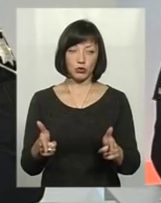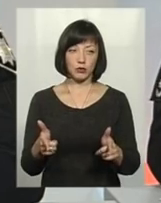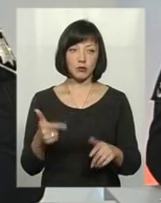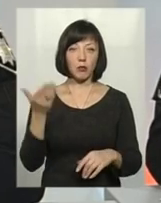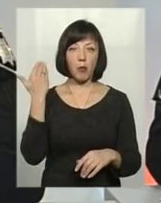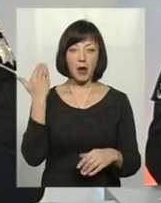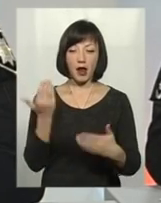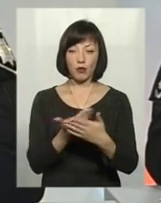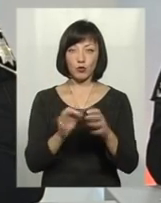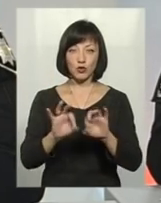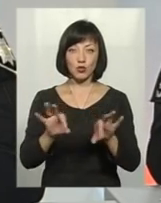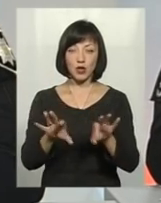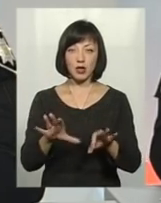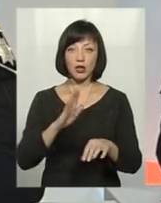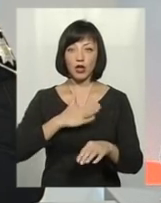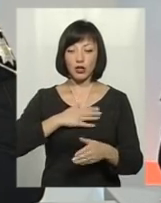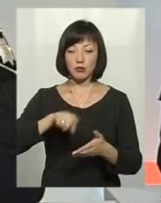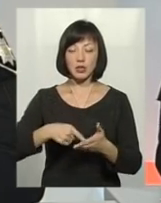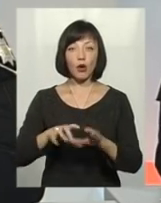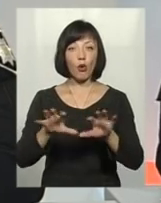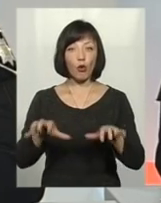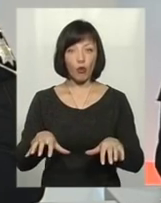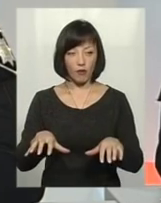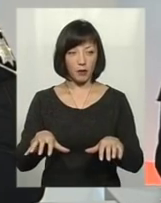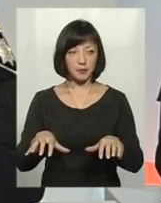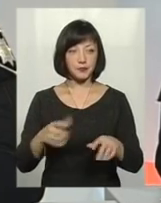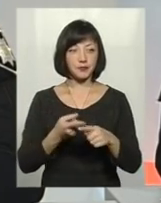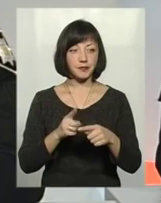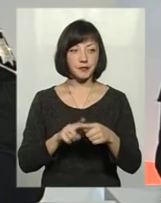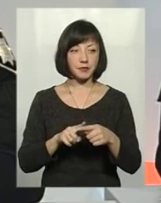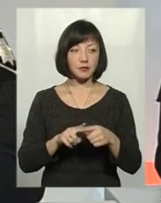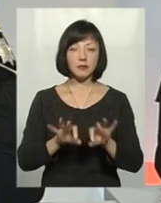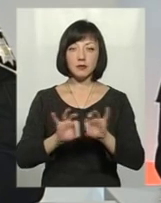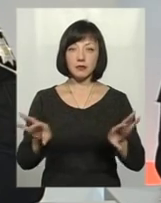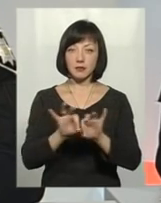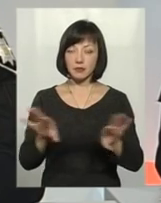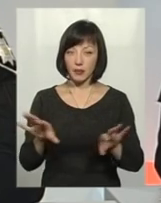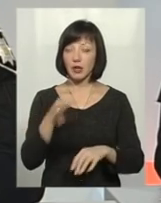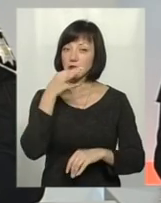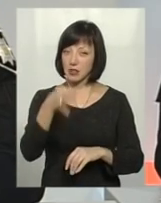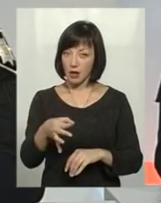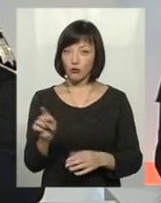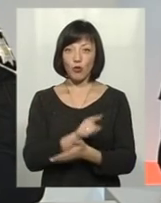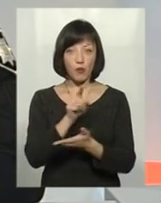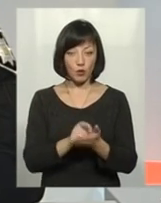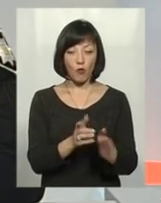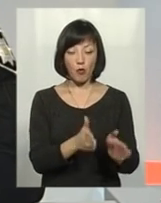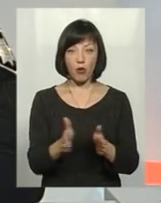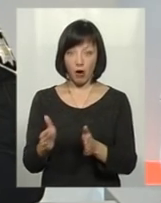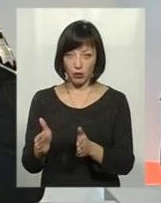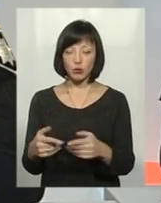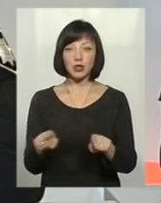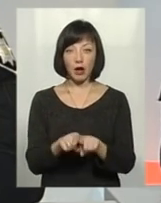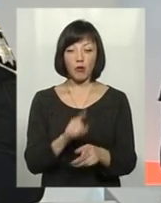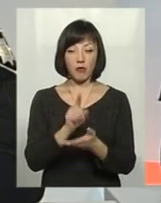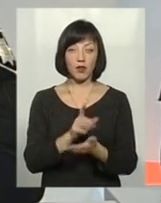попередньому сюжеті, до речі, наш міський голова це прокоментував і сказав, що в обов'язковому порядку, так воно